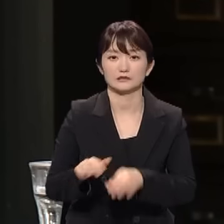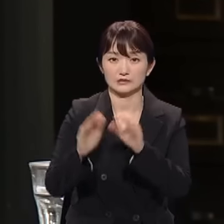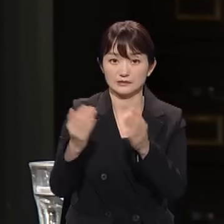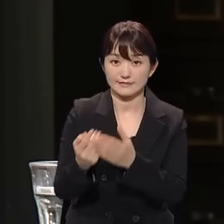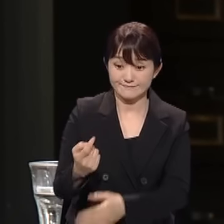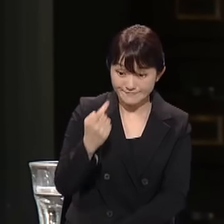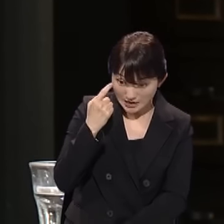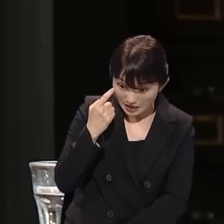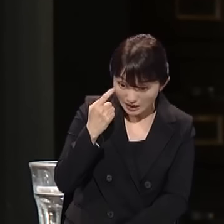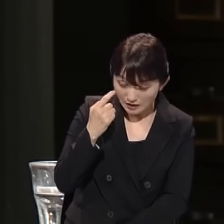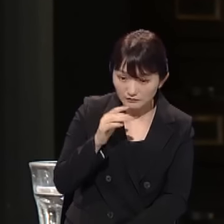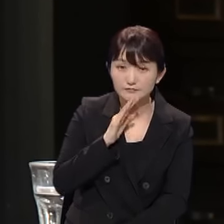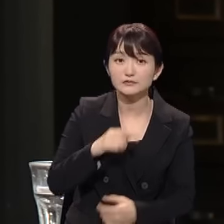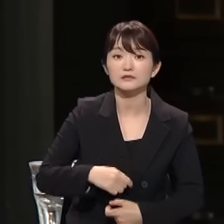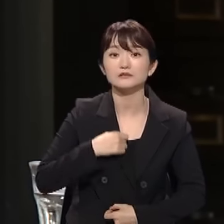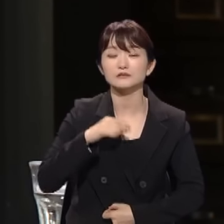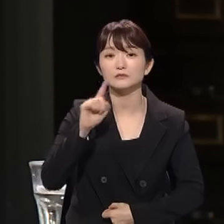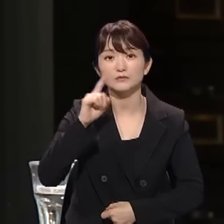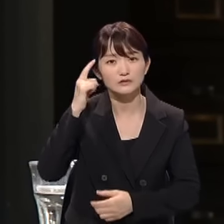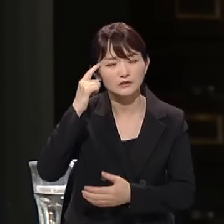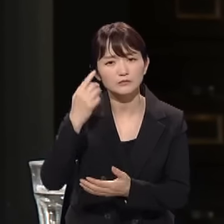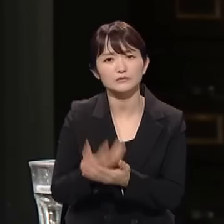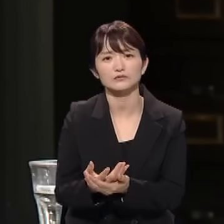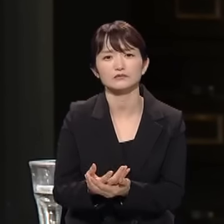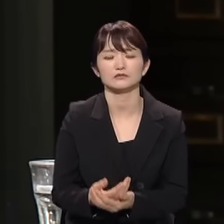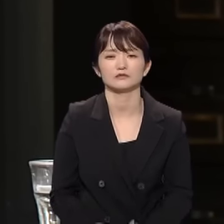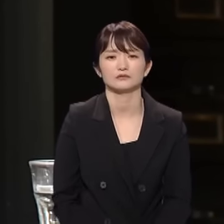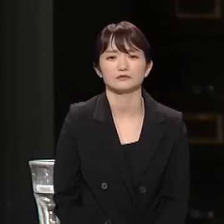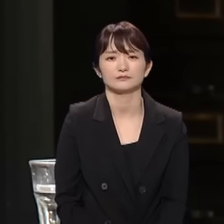난 이후 드러난 진실! 충격적이었다는 거죠.